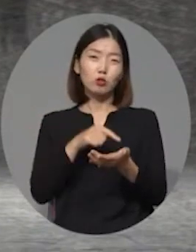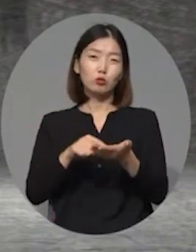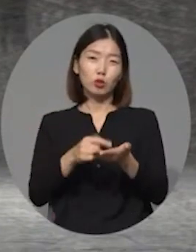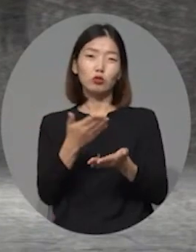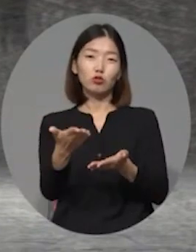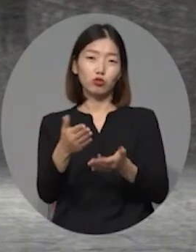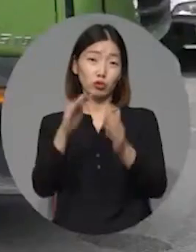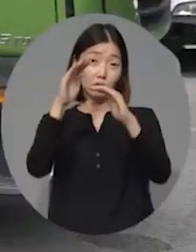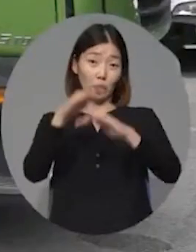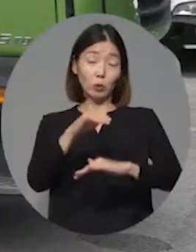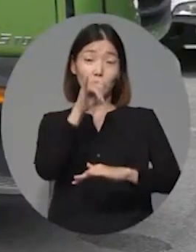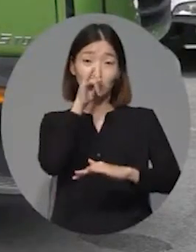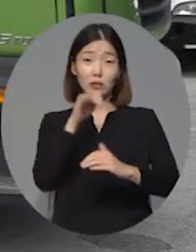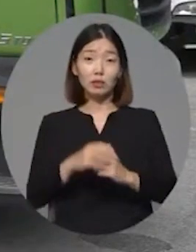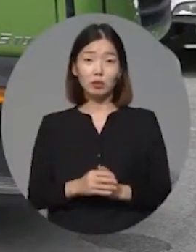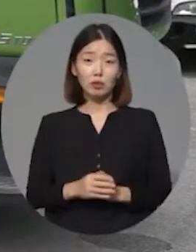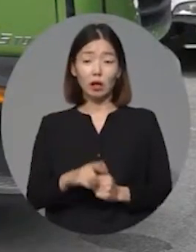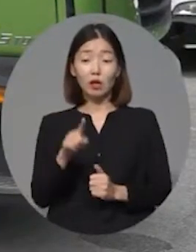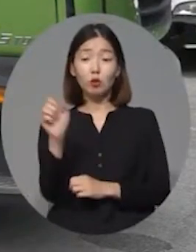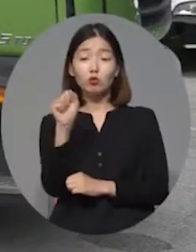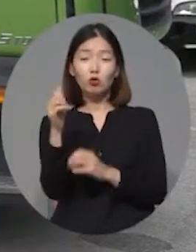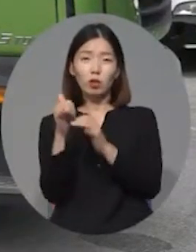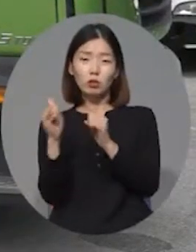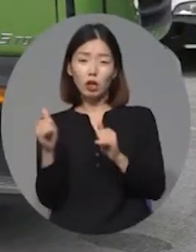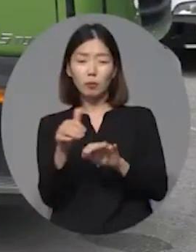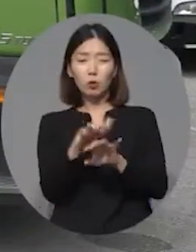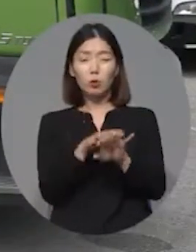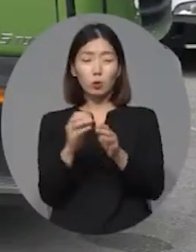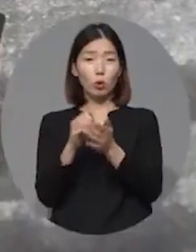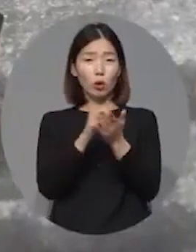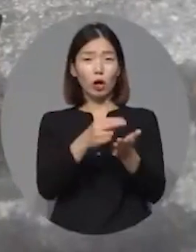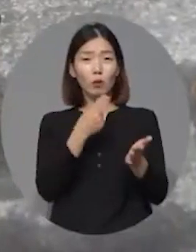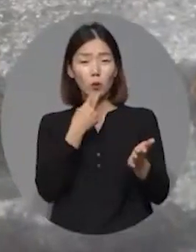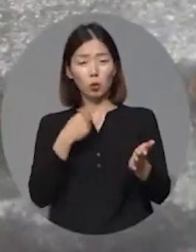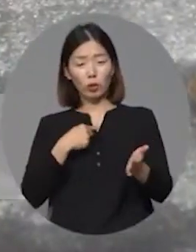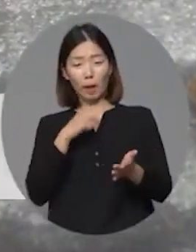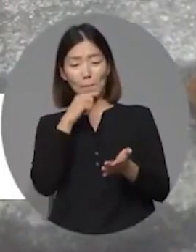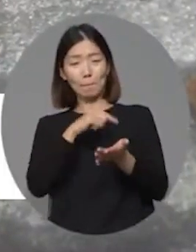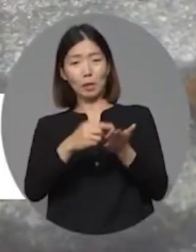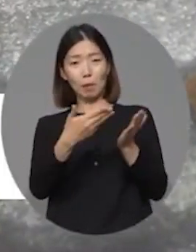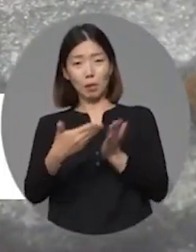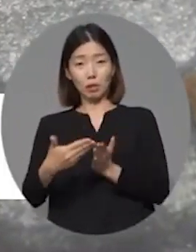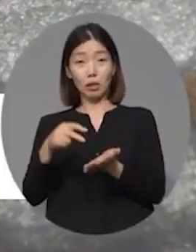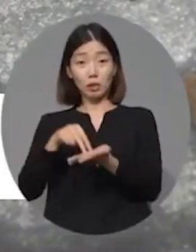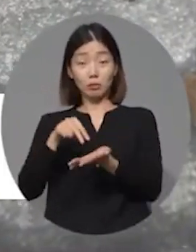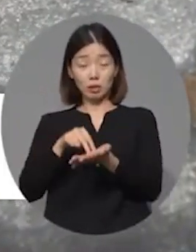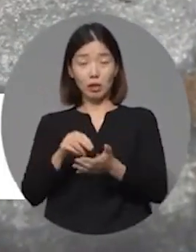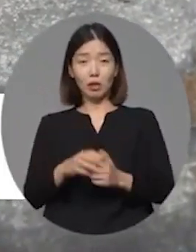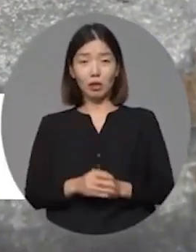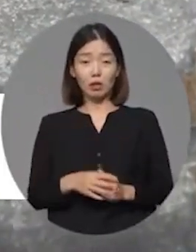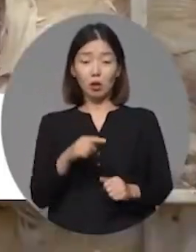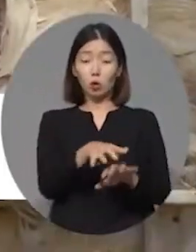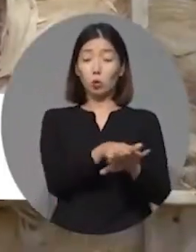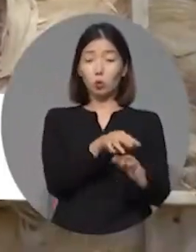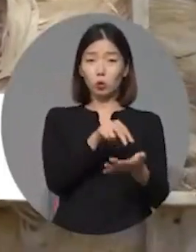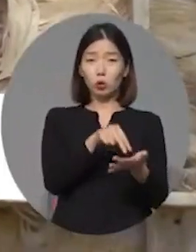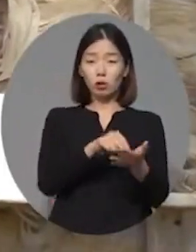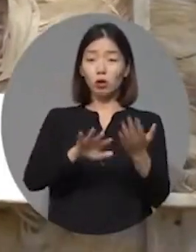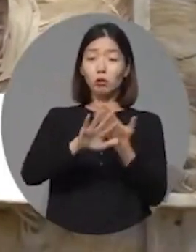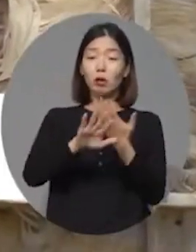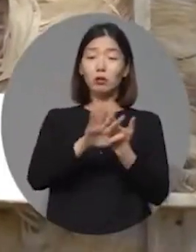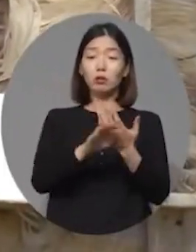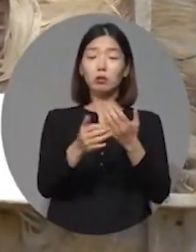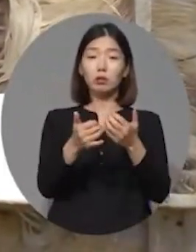담겨 있습니다 해당 기사들은 노조에 가입하지 않아 불이익을 받고 있다는 입장이지만 노조 측은 다른